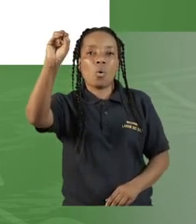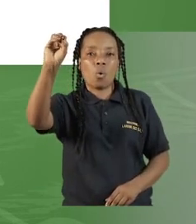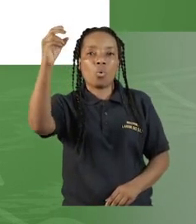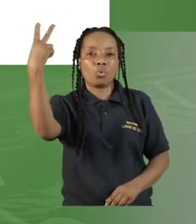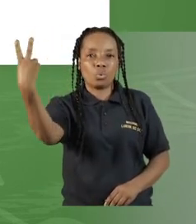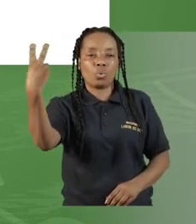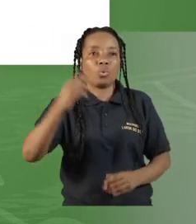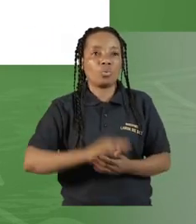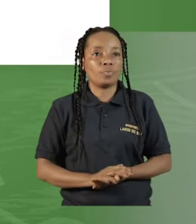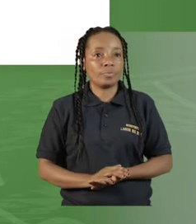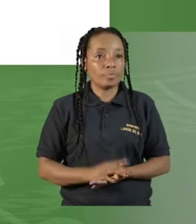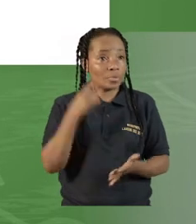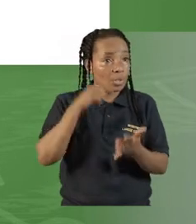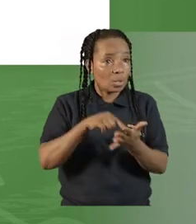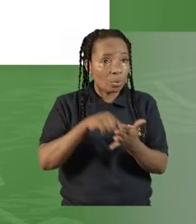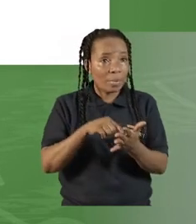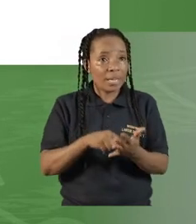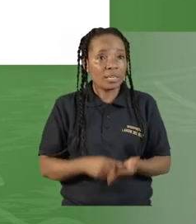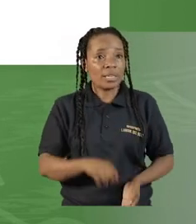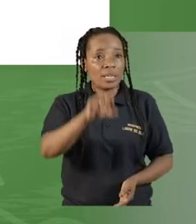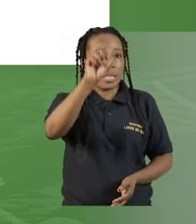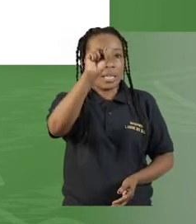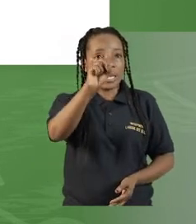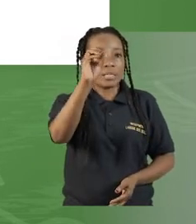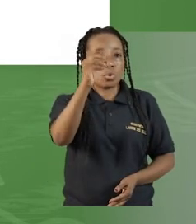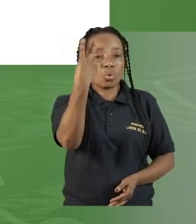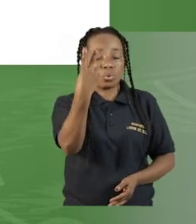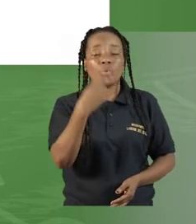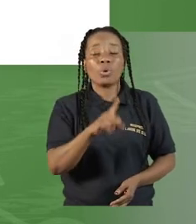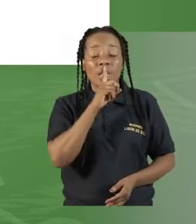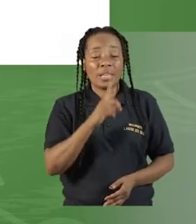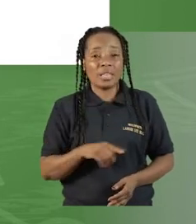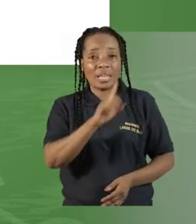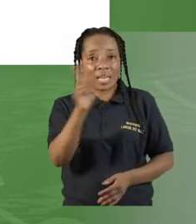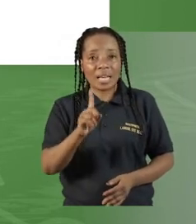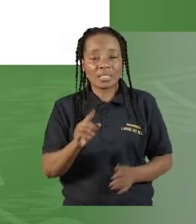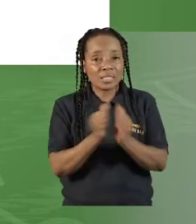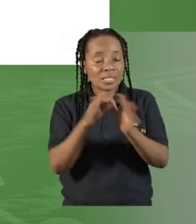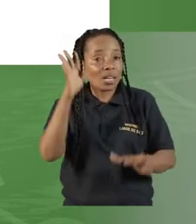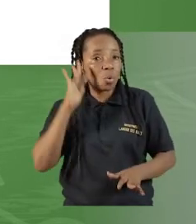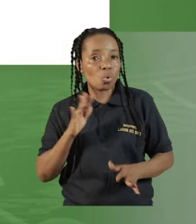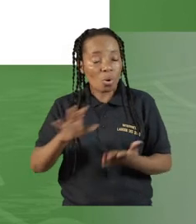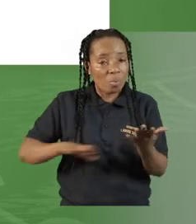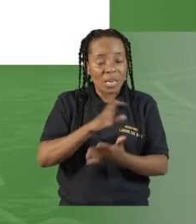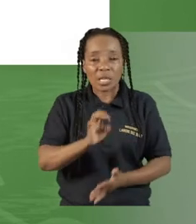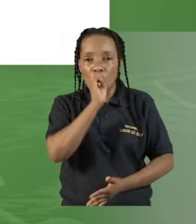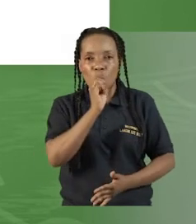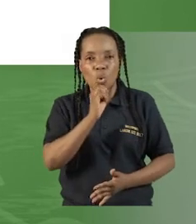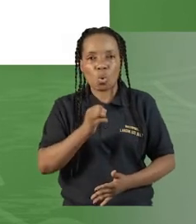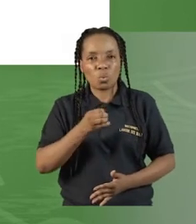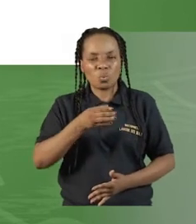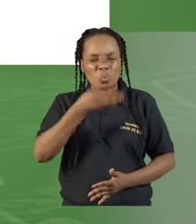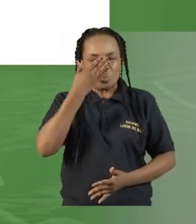le dioxyde de soufre est un gaz incolore, soluble dans l'eau, à odeur suffocante et